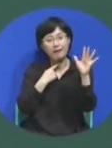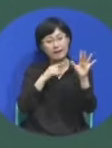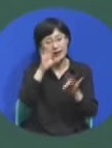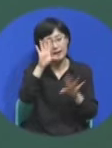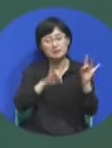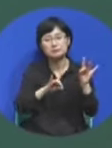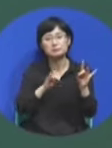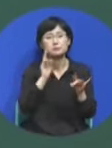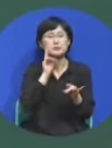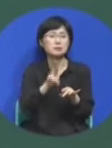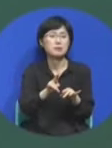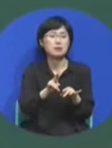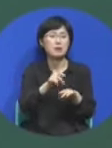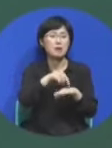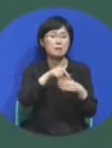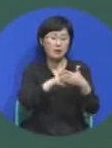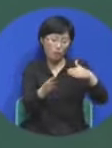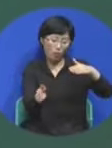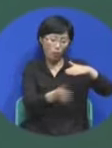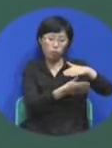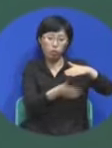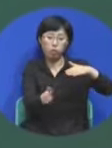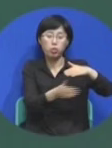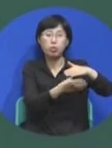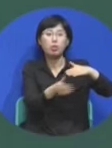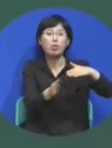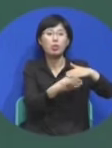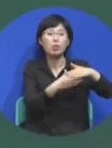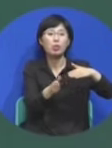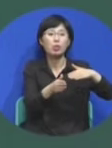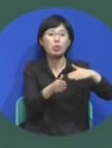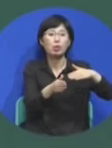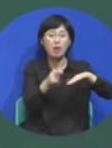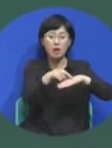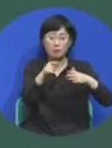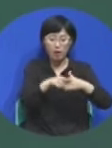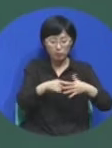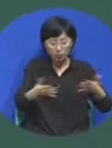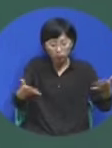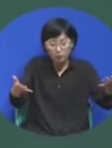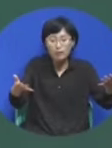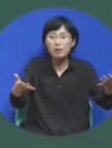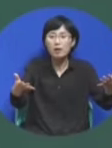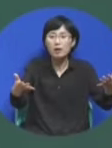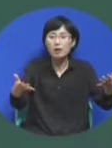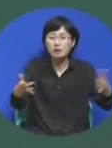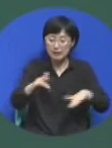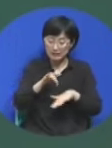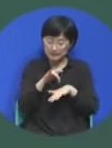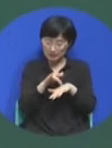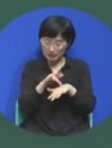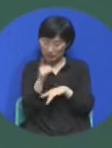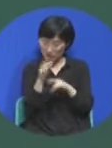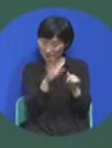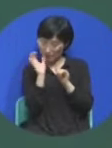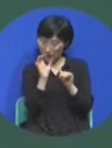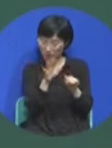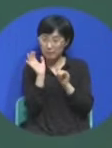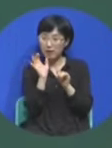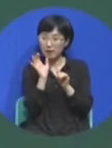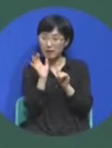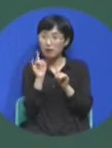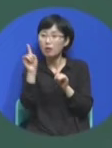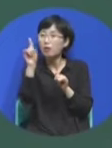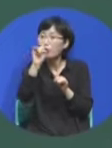现在很多青少年的心灵非常的饥渴. 공허해요. 很空虚. 공허하고 갈급하고 빈 마음에 사단이가 역사하면 결국은